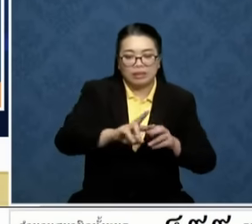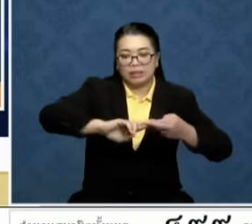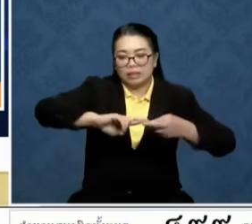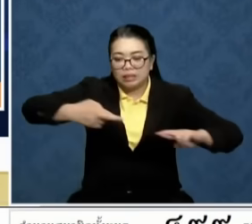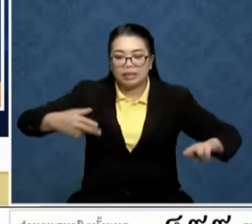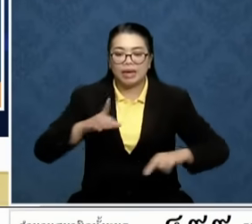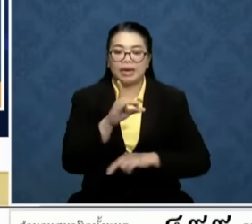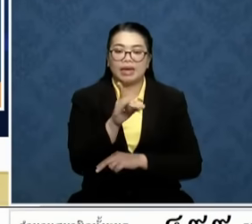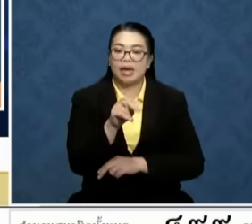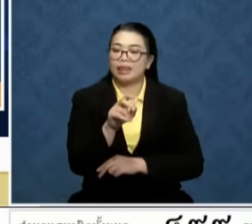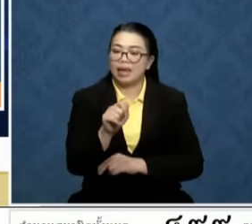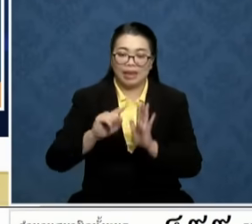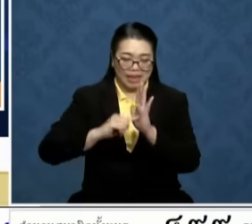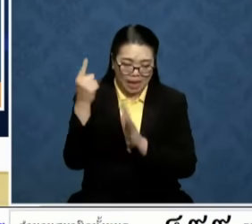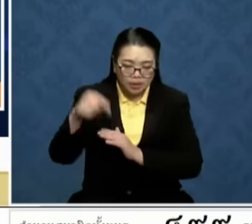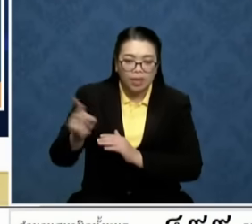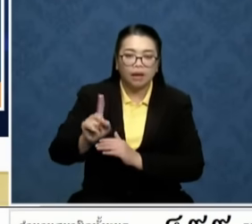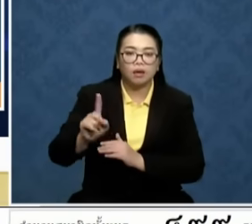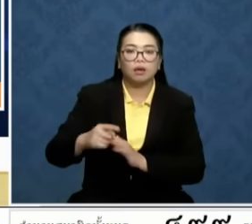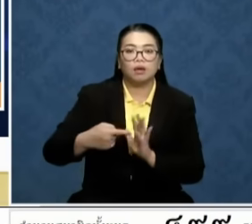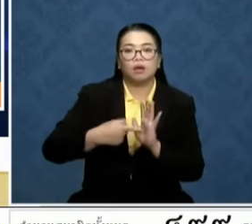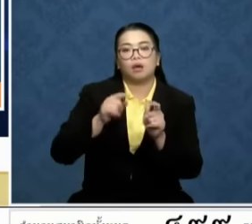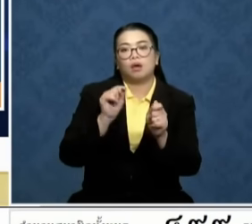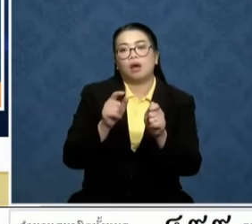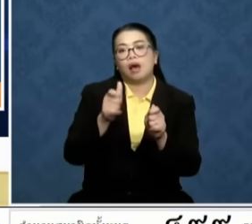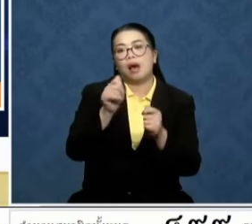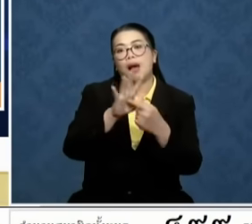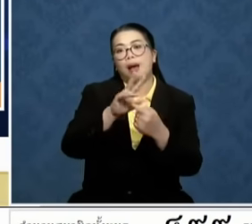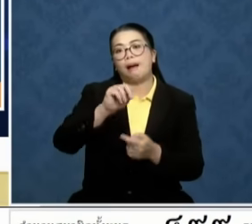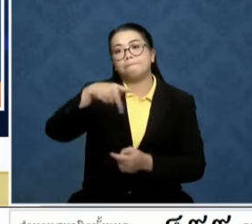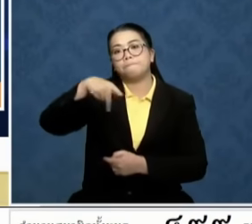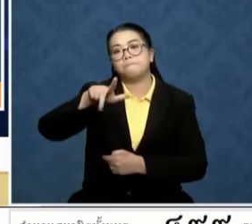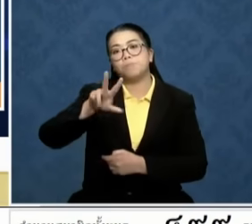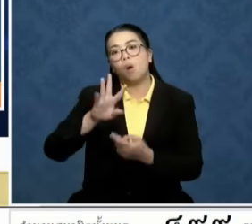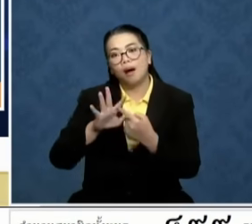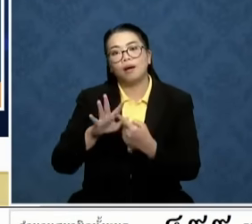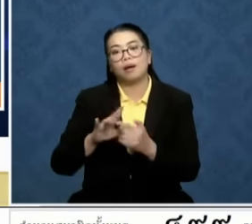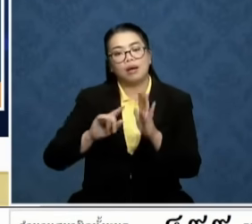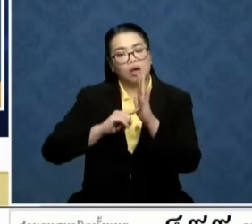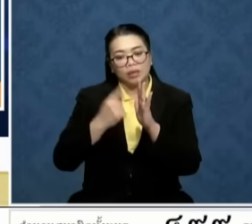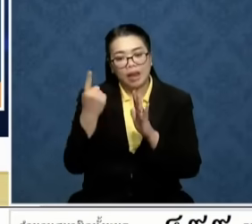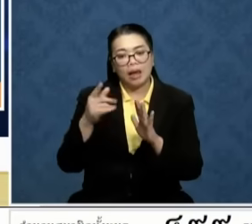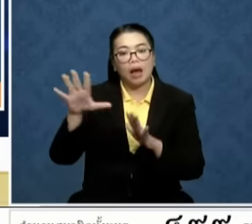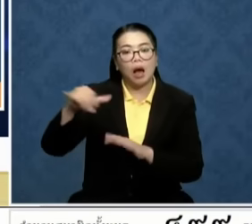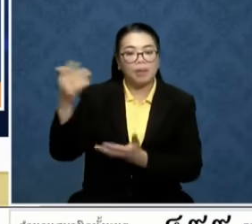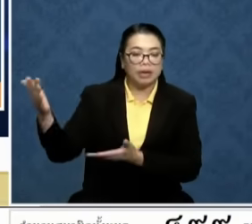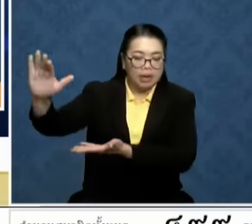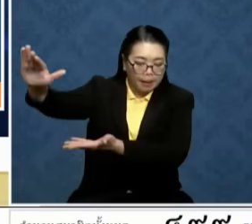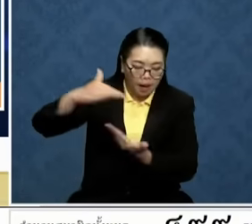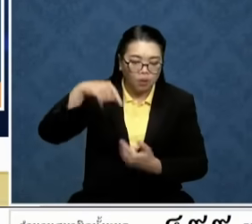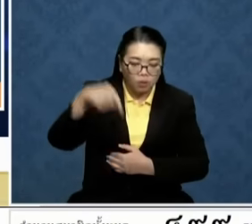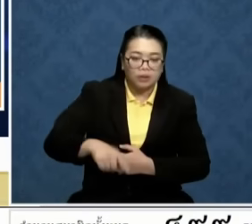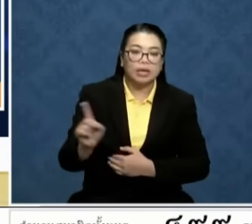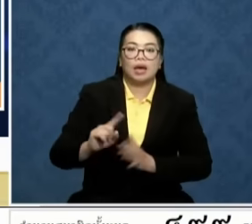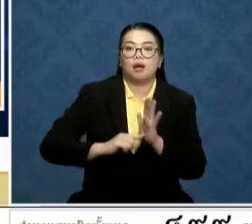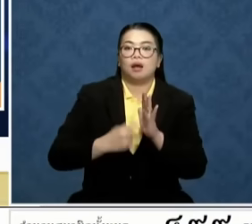แรกที่ยี่สาอัมพวาสมุทรสงครามคนเอาเข้ามาครั้งแรกที่ยี่สาอัมพวาสมุทรสงครามบอกว่า